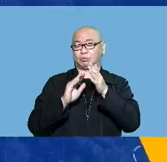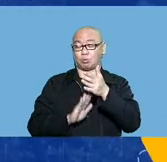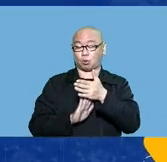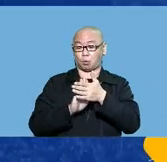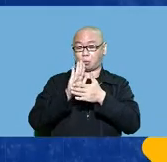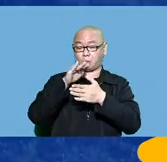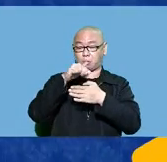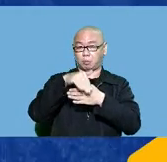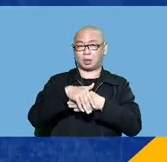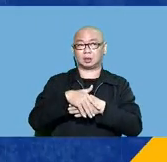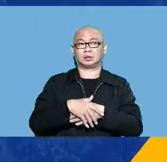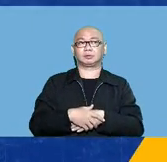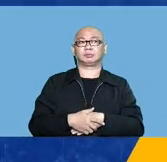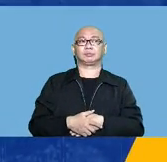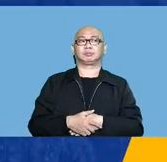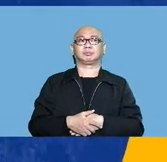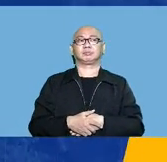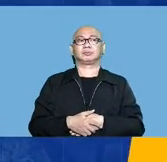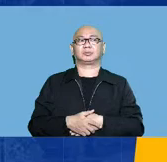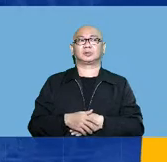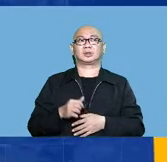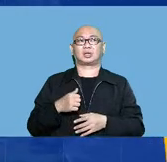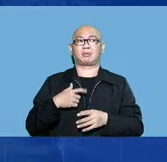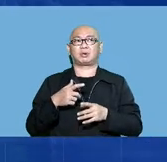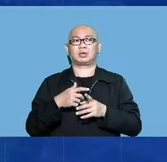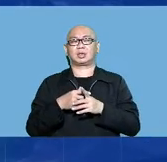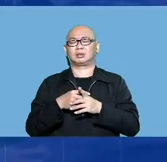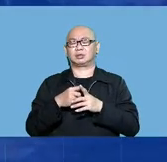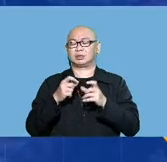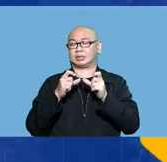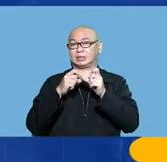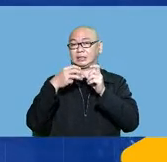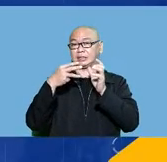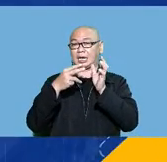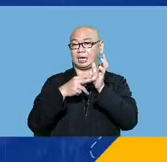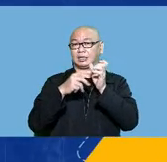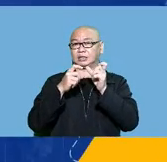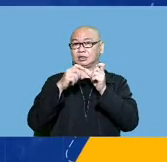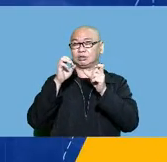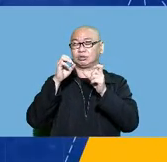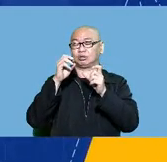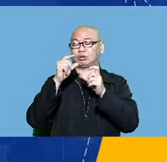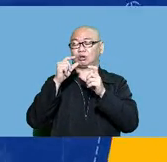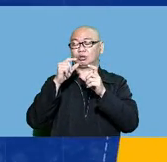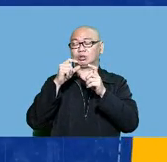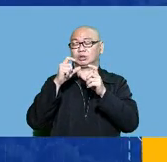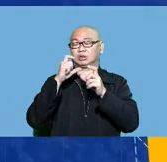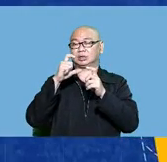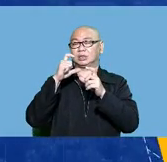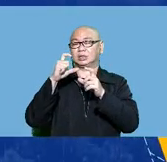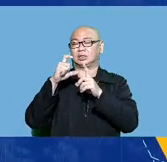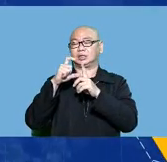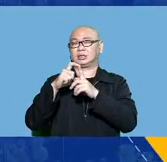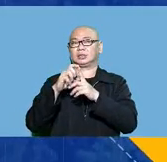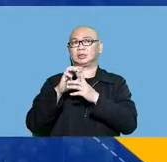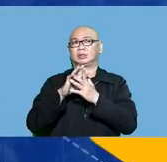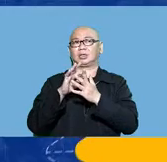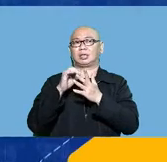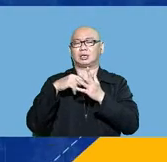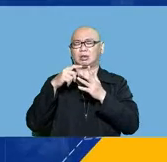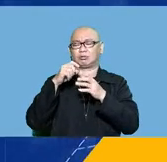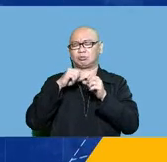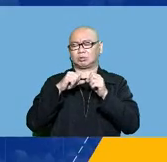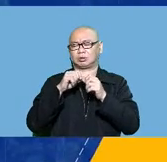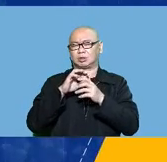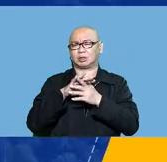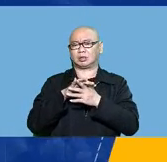saya tembak dengan sensor CCD yang kemudian ketangkap, kemudian saya analisis gelembungnya itu